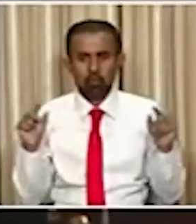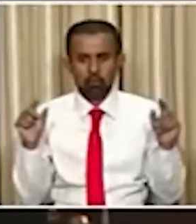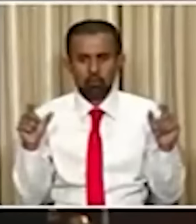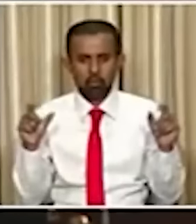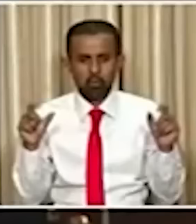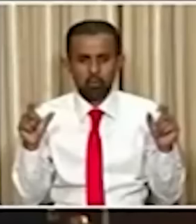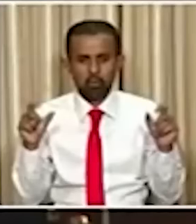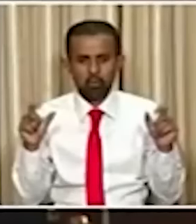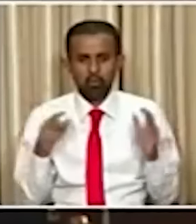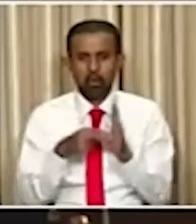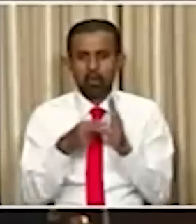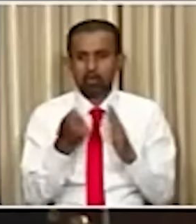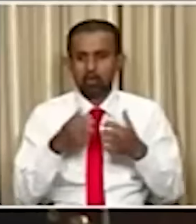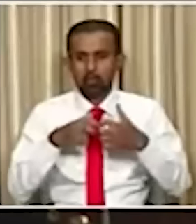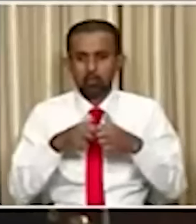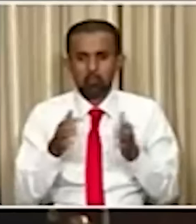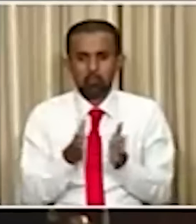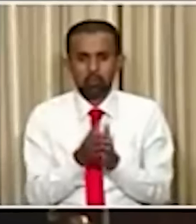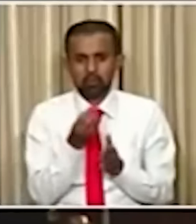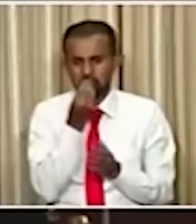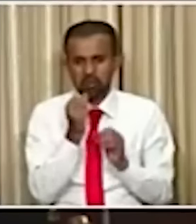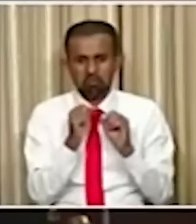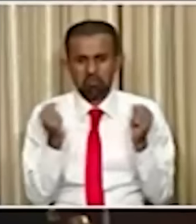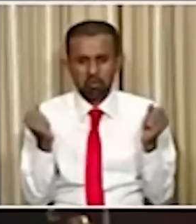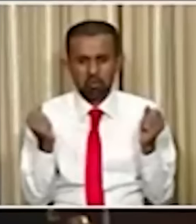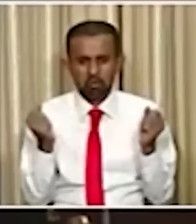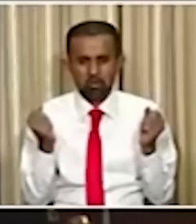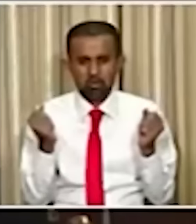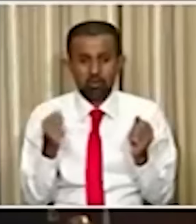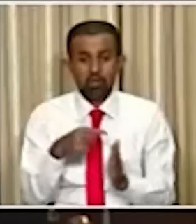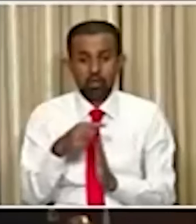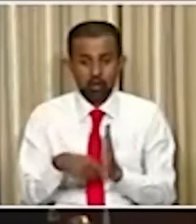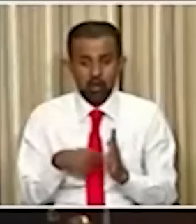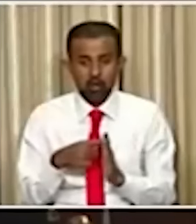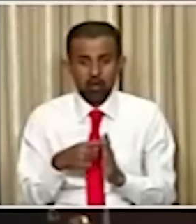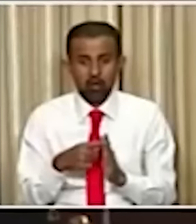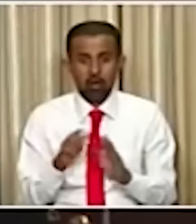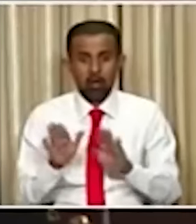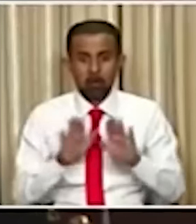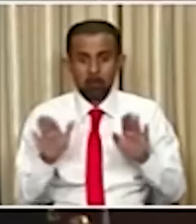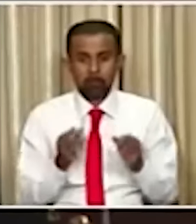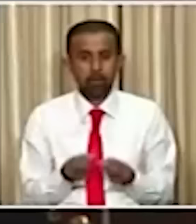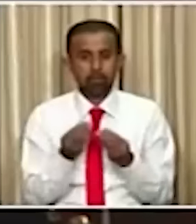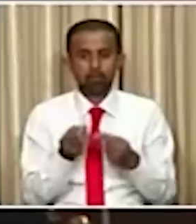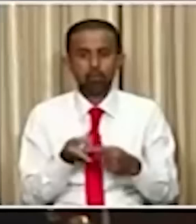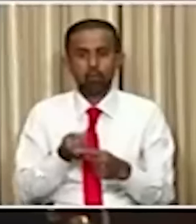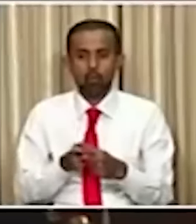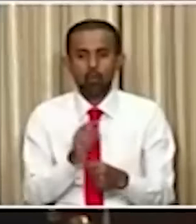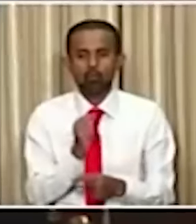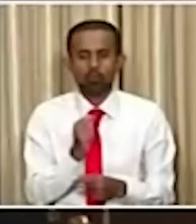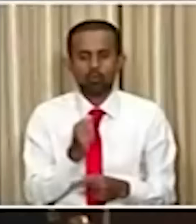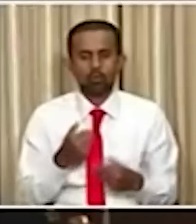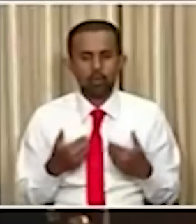me aarthika arbudiyath ekka mandaposhane lakwela thibena rataka palakiyo laba dena aadarshaya pilibandawa apata attu